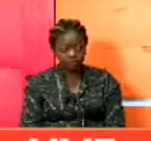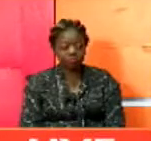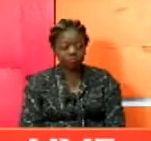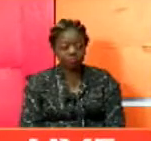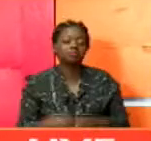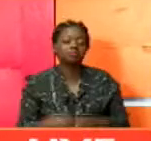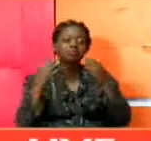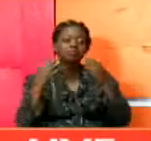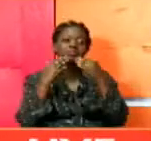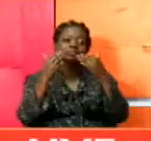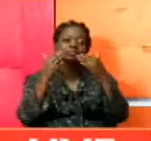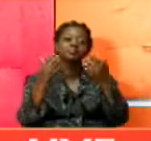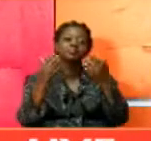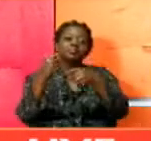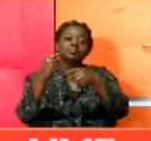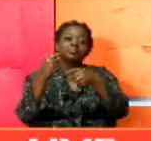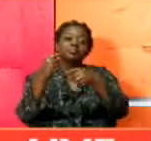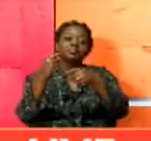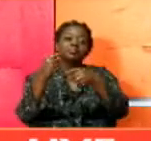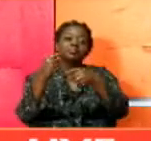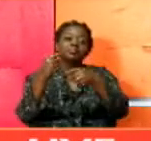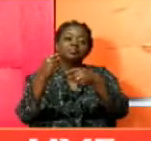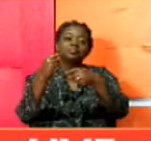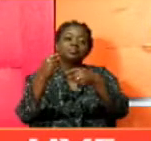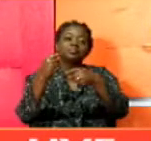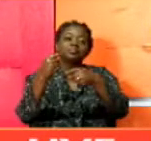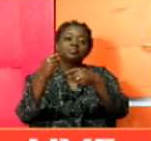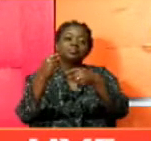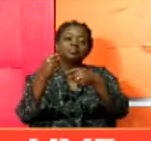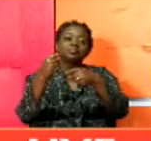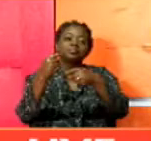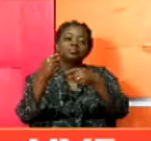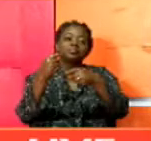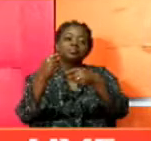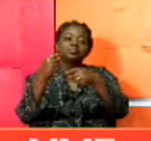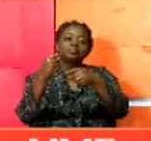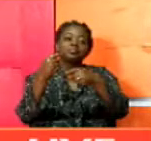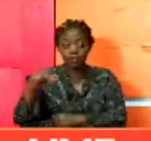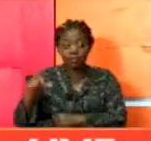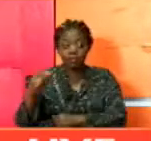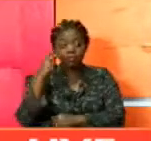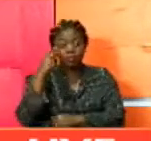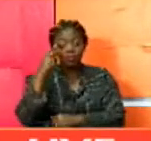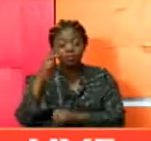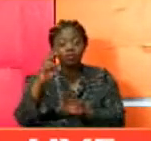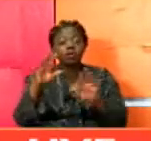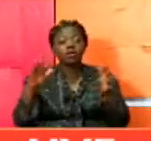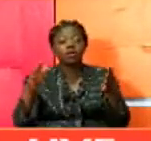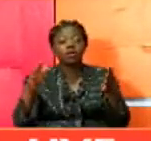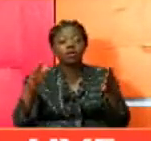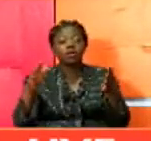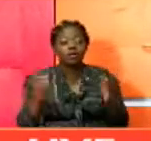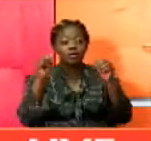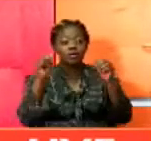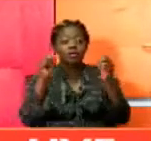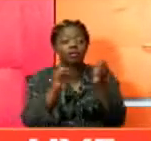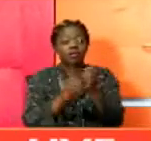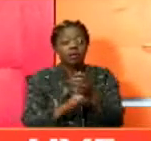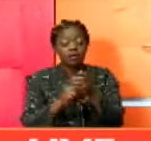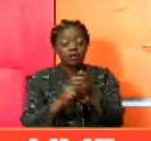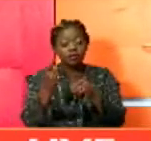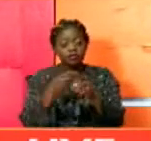Mwebale nnyo obannaffe ate bwe tuyongerayo n'amalala agataliko mu ttuntu. Wiiki ewedde twakulaga engeri gy'osobola okufunamu mu birime